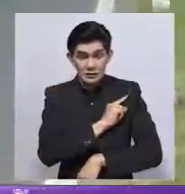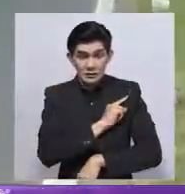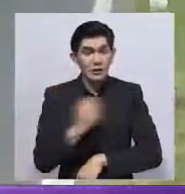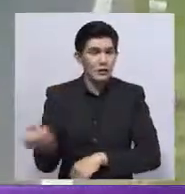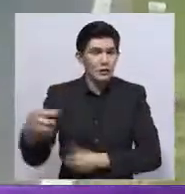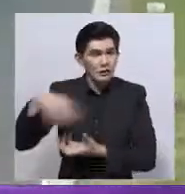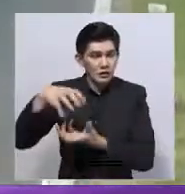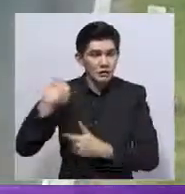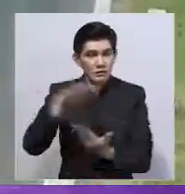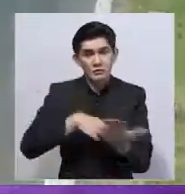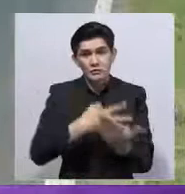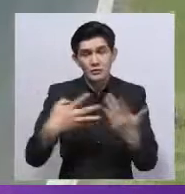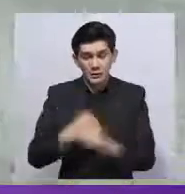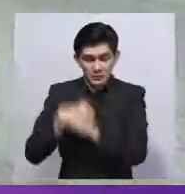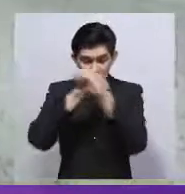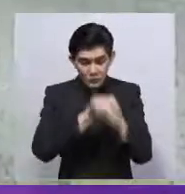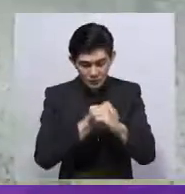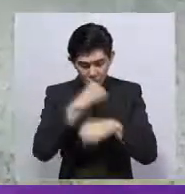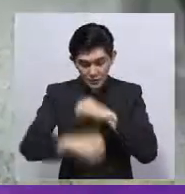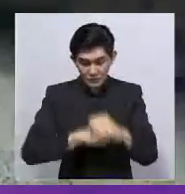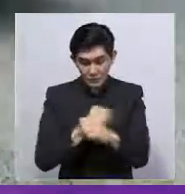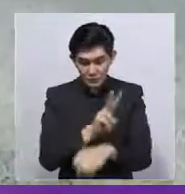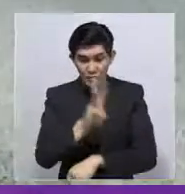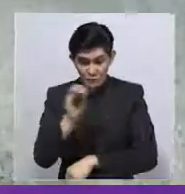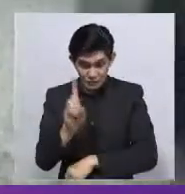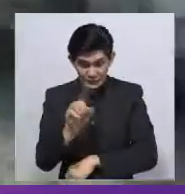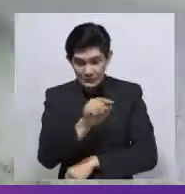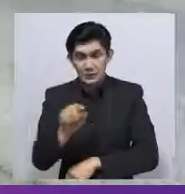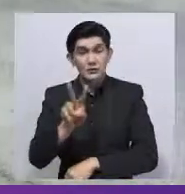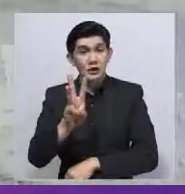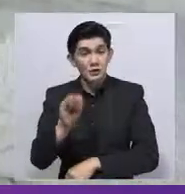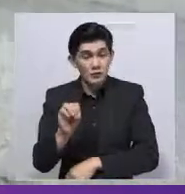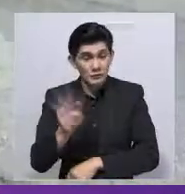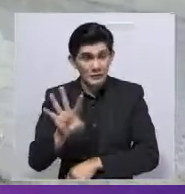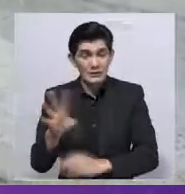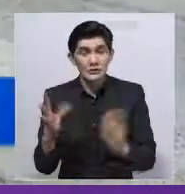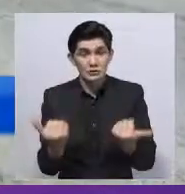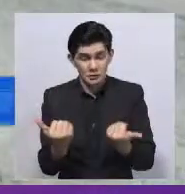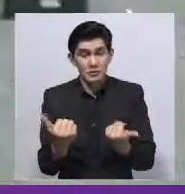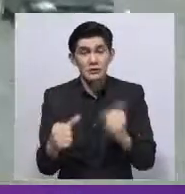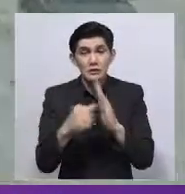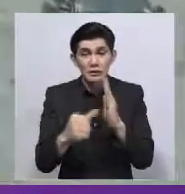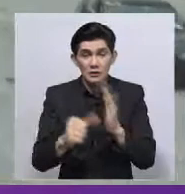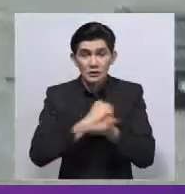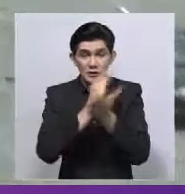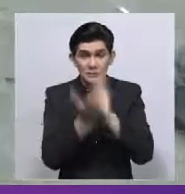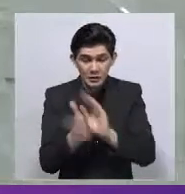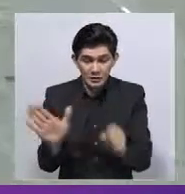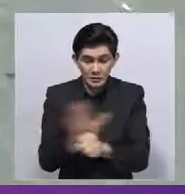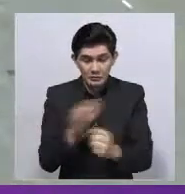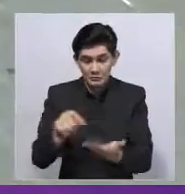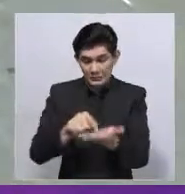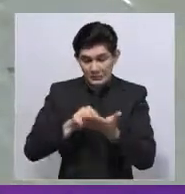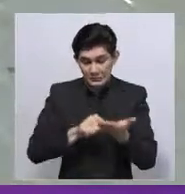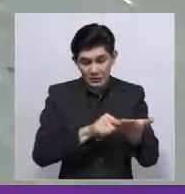ทราบถึงแผนแม่บทเรื่องความปลอดภัยของปี2561ถึง2564อยู่ระหว่างการปรับปรุงแก้ไขให้สมบูรณ์ตาม